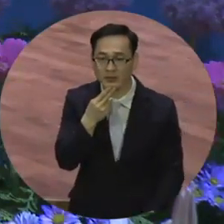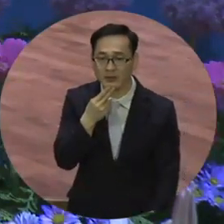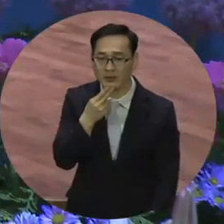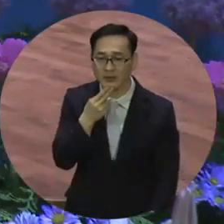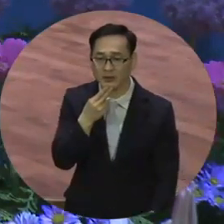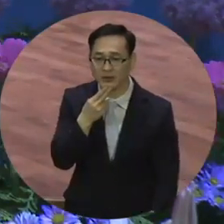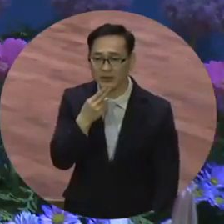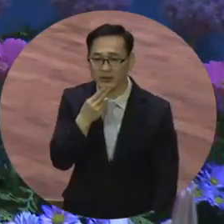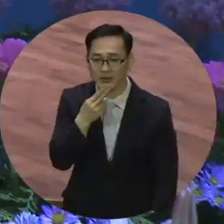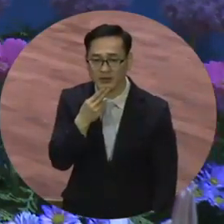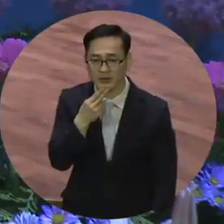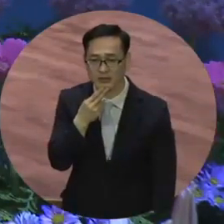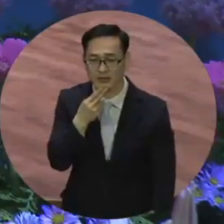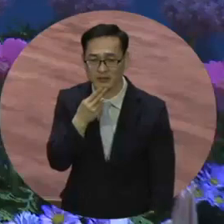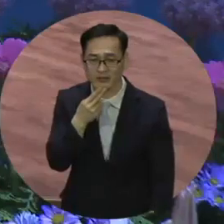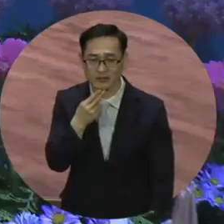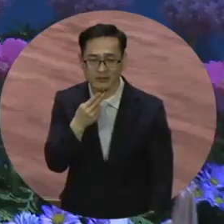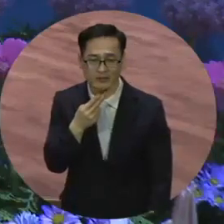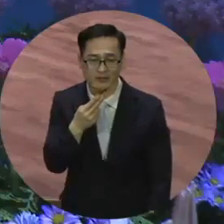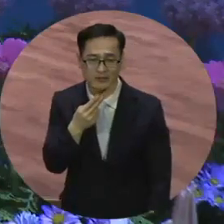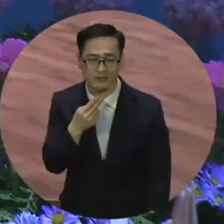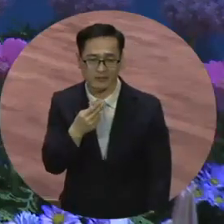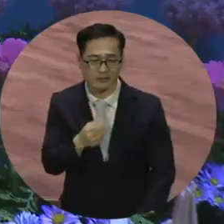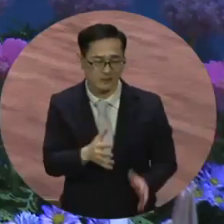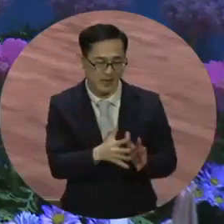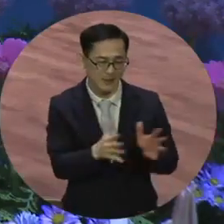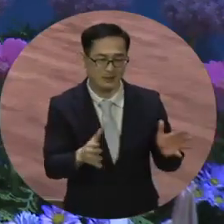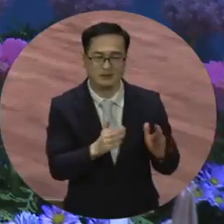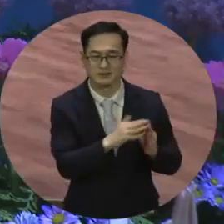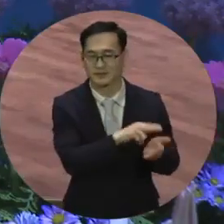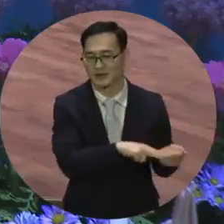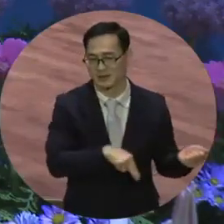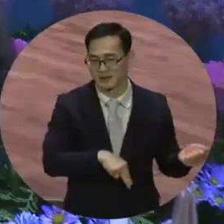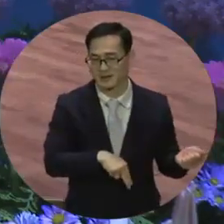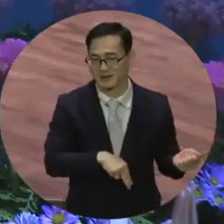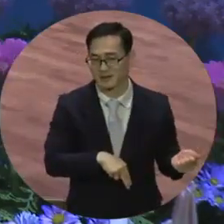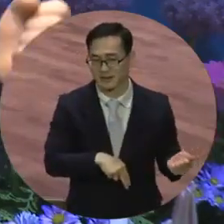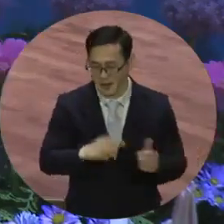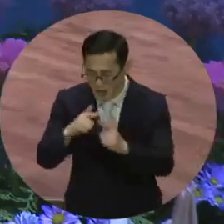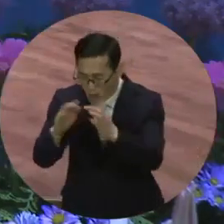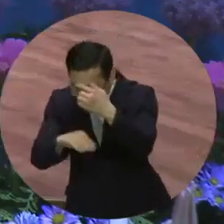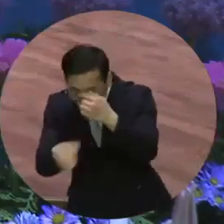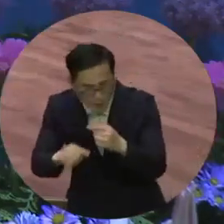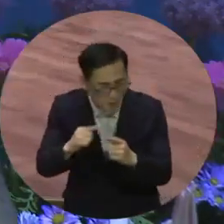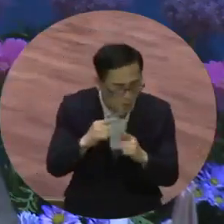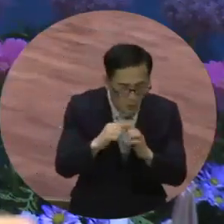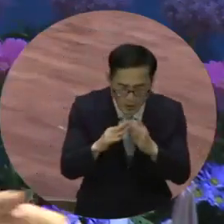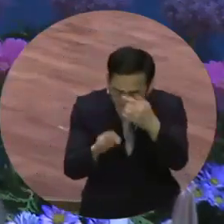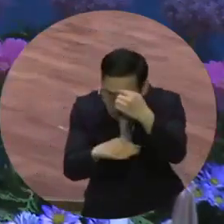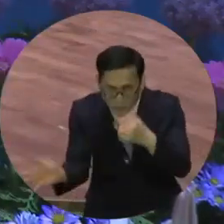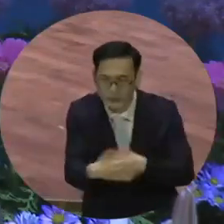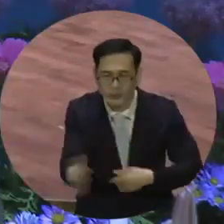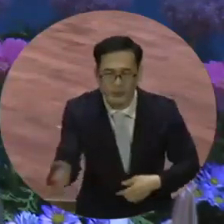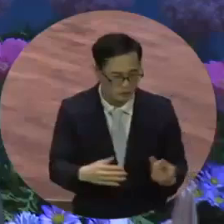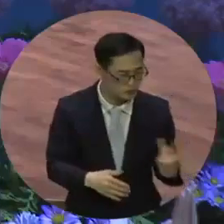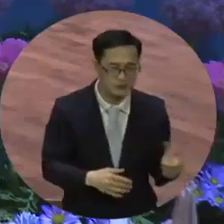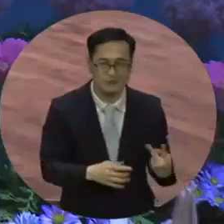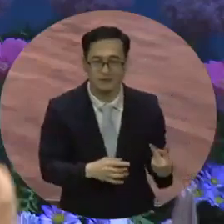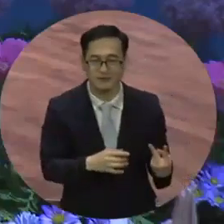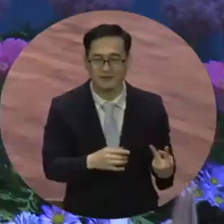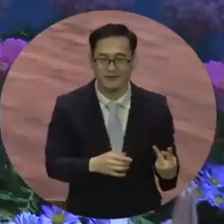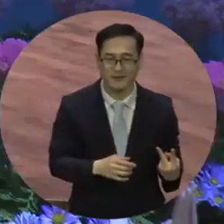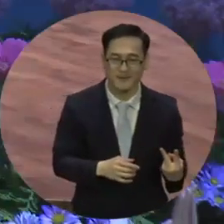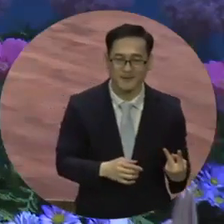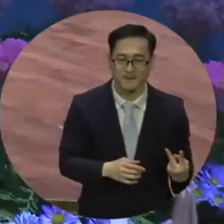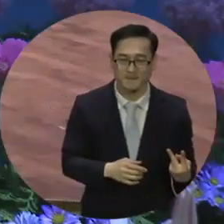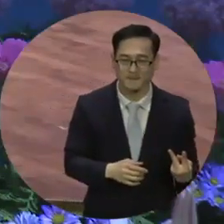지. 교인도 없지. 둘이서 걔가, 둘이서 딱 팔아가, 딱 계약금 주고, 나는 사월세 들어,